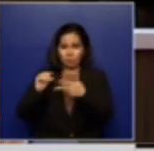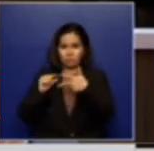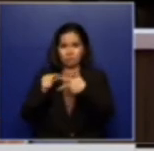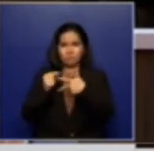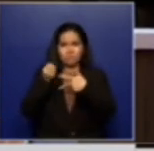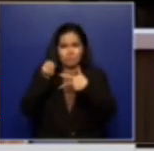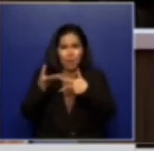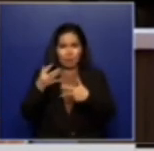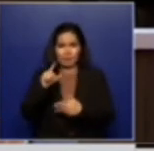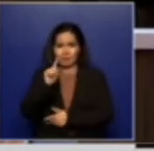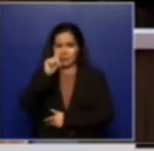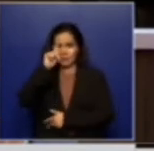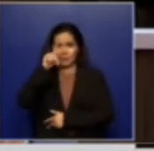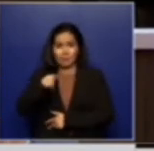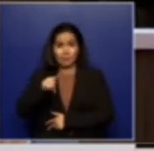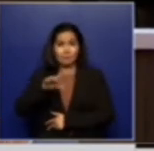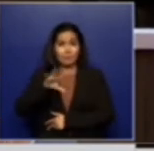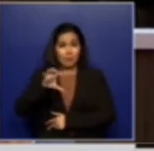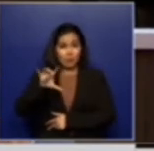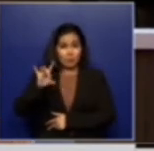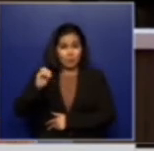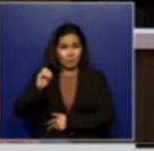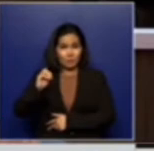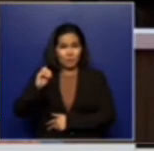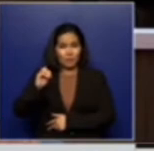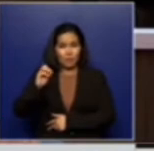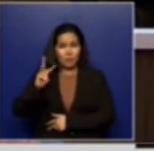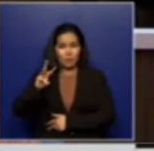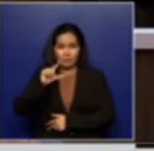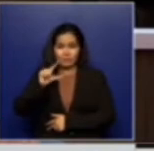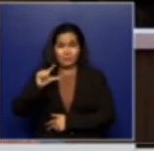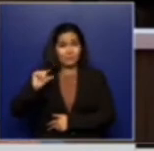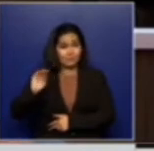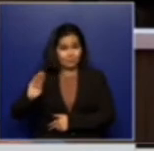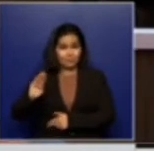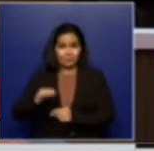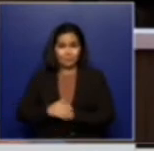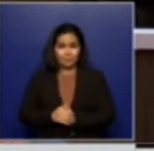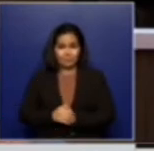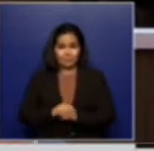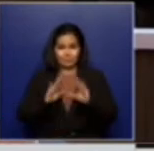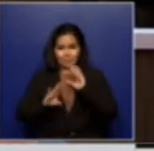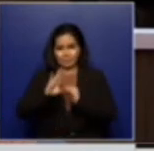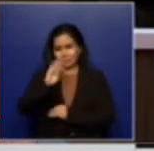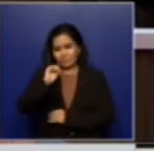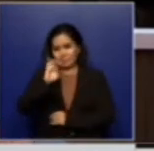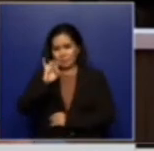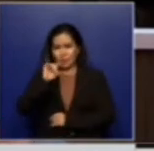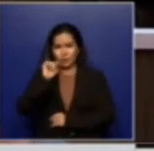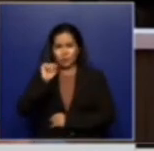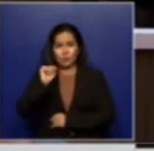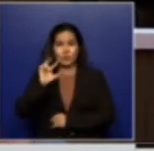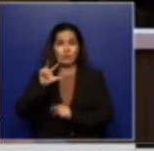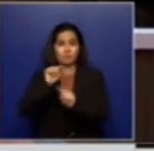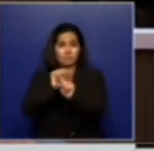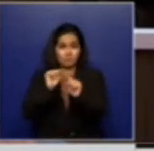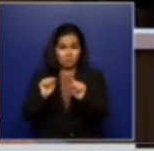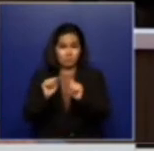ก็คือโครงการปราบปรามยาเสพติดได้รับงบประมาณมากที่สุดคือ1, 500 86ล้านบาทซึ่งคิดเป็น 40 8.3